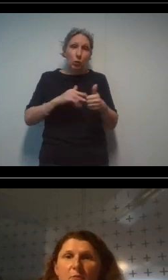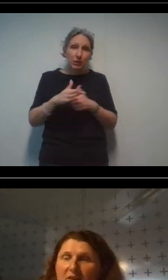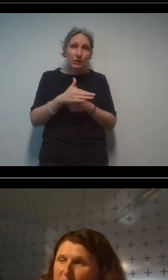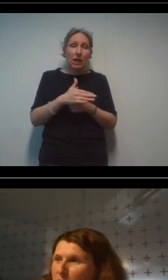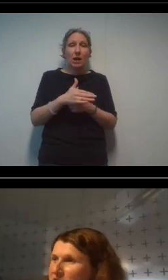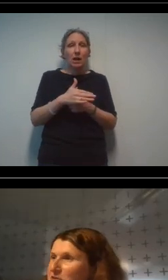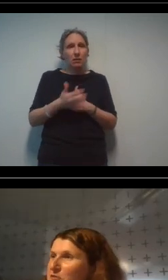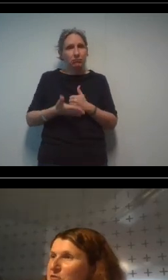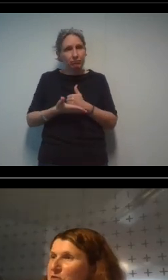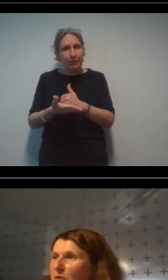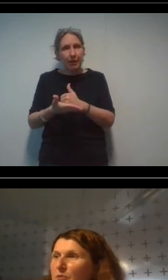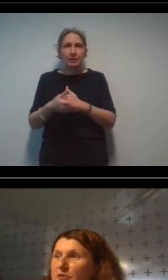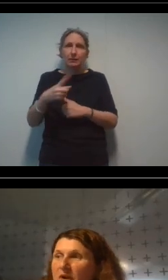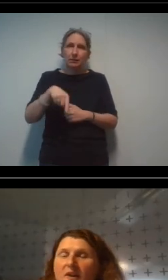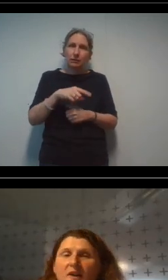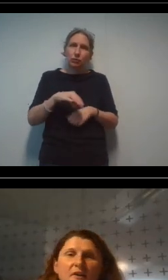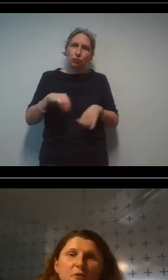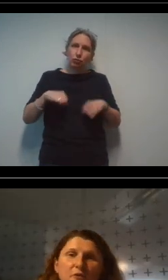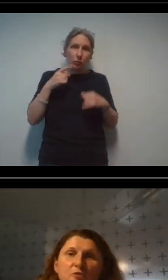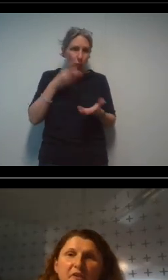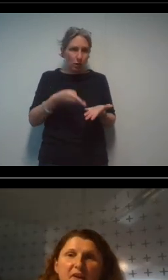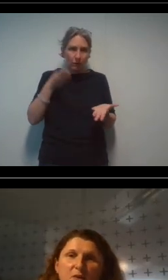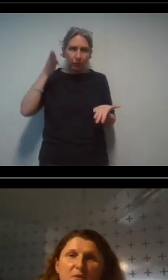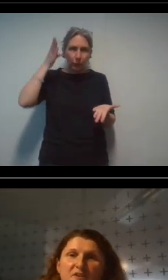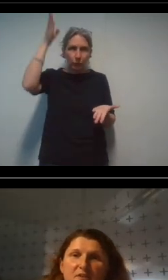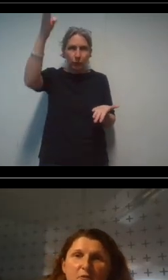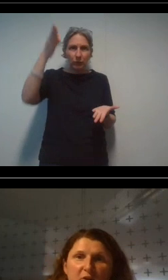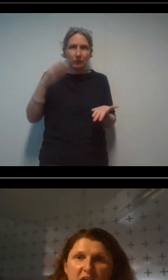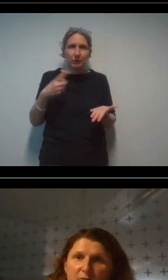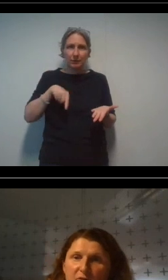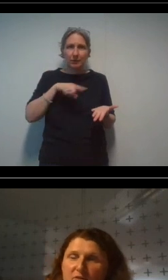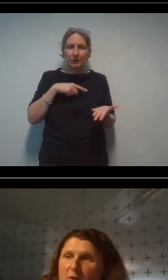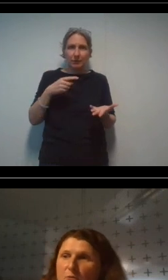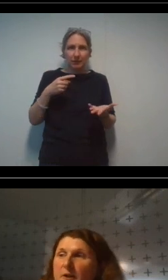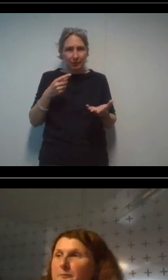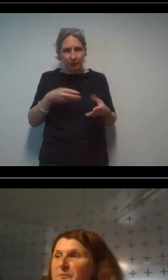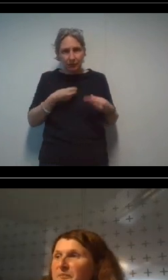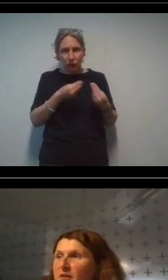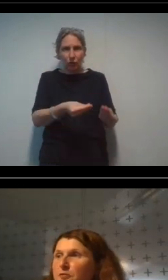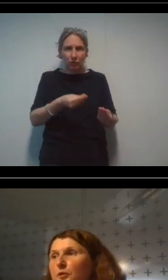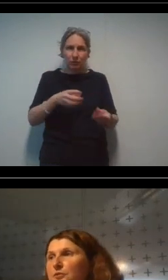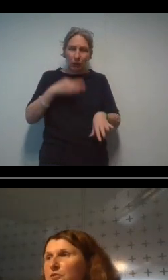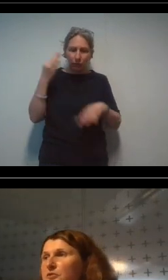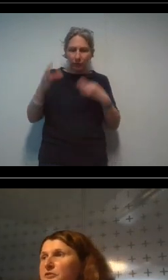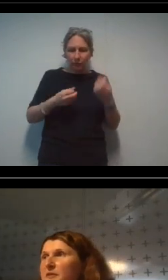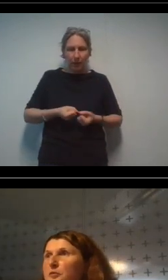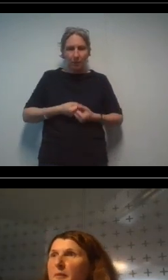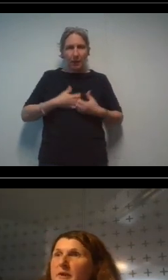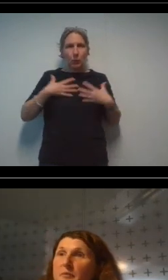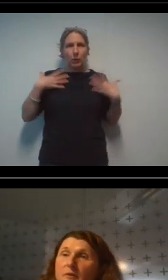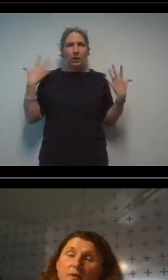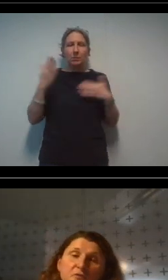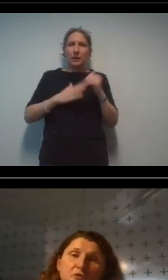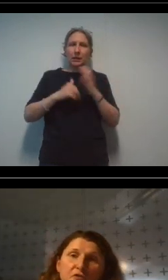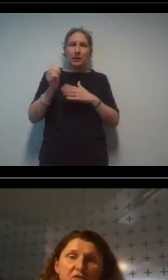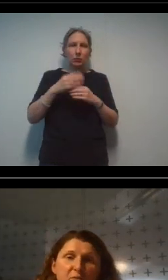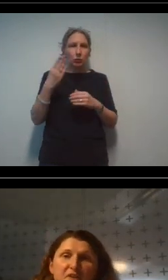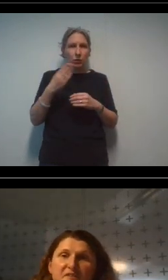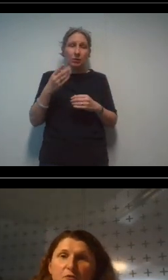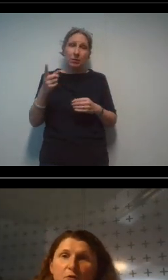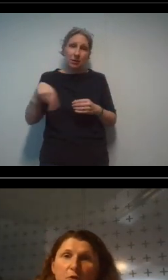qui sont aussi notre futur et ont besoin de découvrir les métiers dans lesquels ils vont s'épanouir, vous, en plus, ça vous permet, on l'a